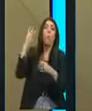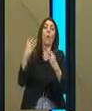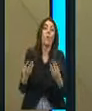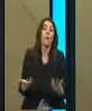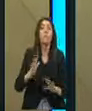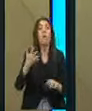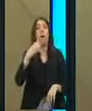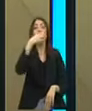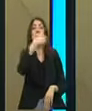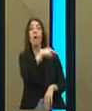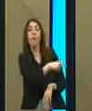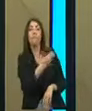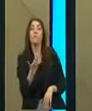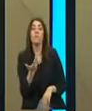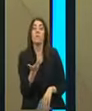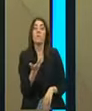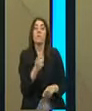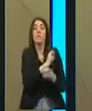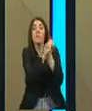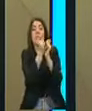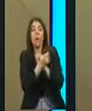çok güçlü bir şekilde ben bu mesajı aldım